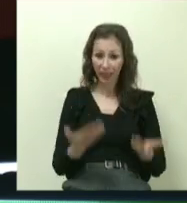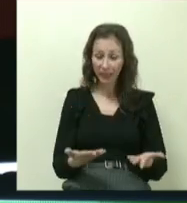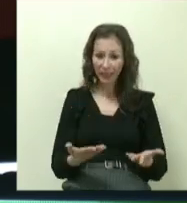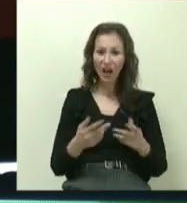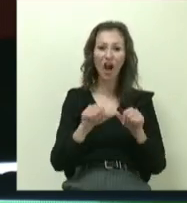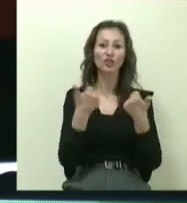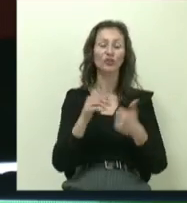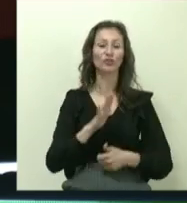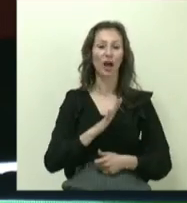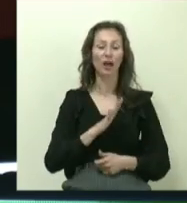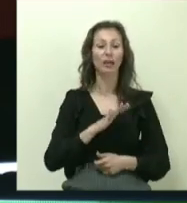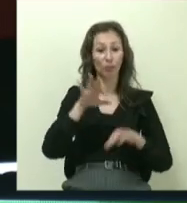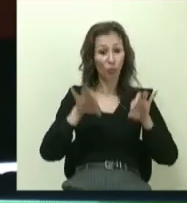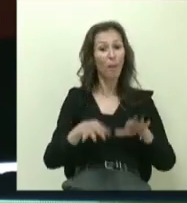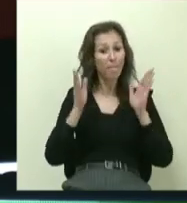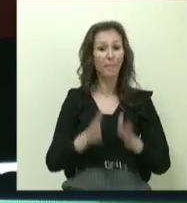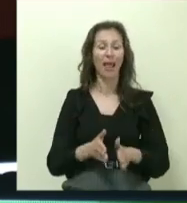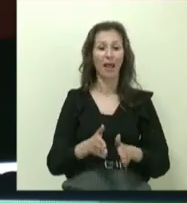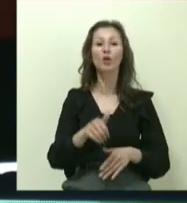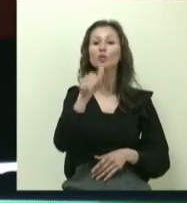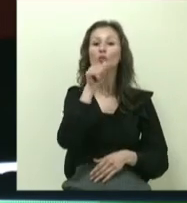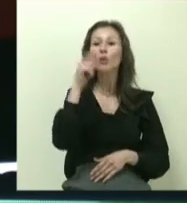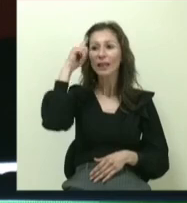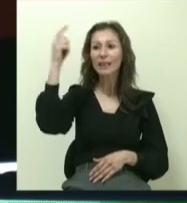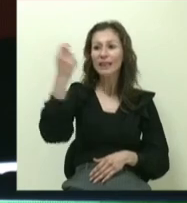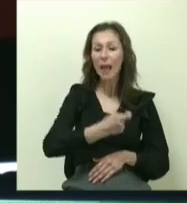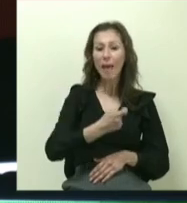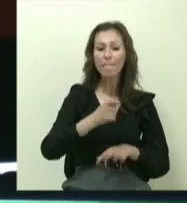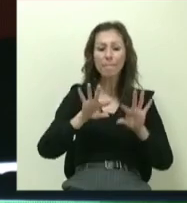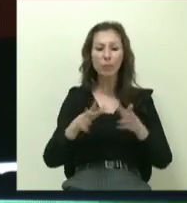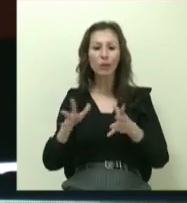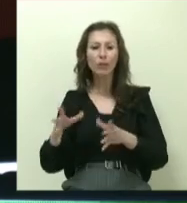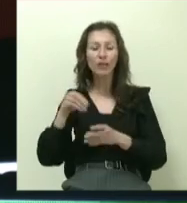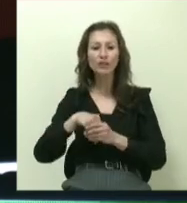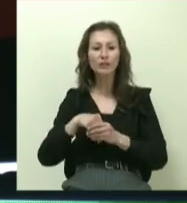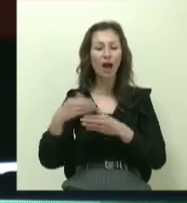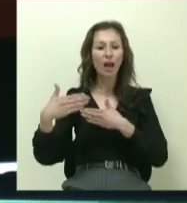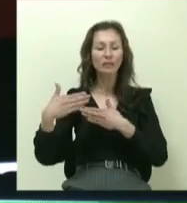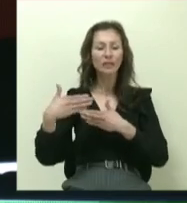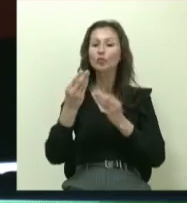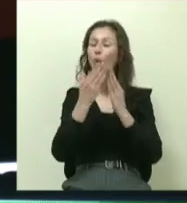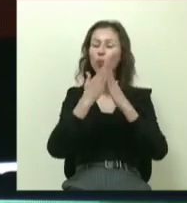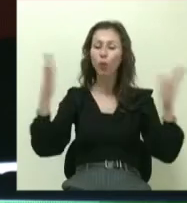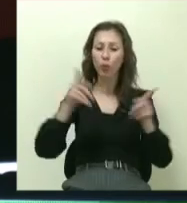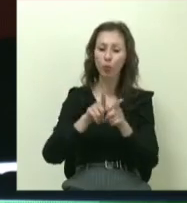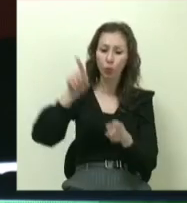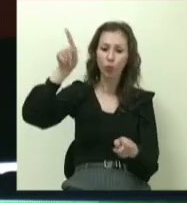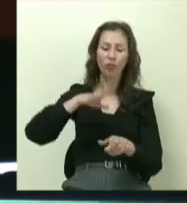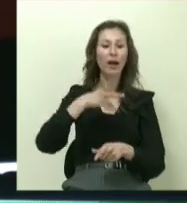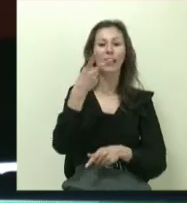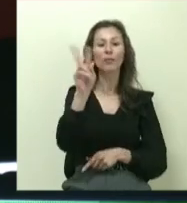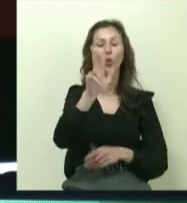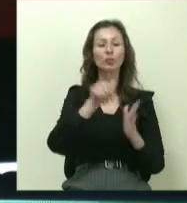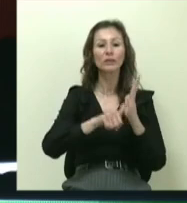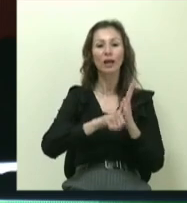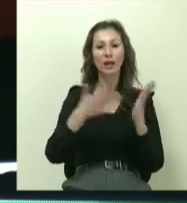açık var şimdi bugün bile su talebiyle Arzu arasında büyük bir uçurum var 2030